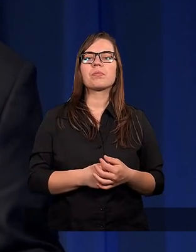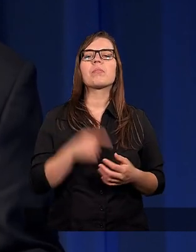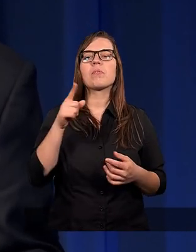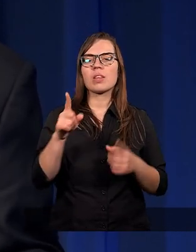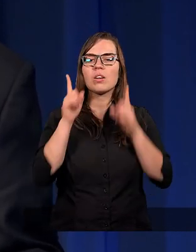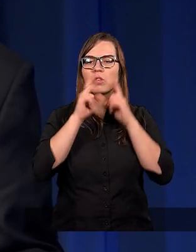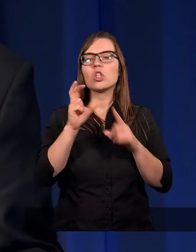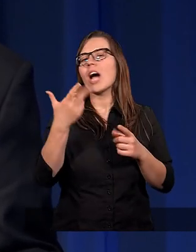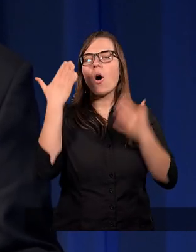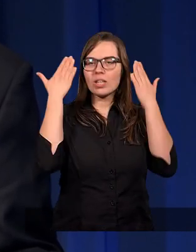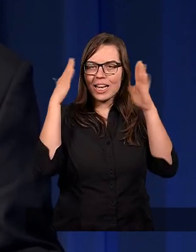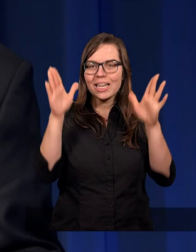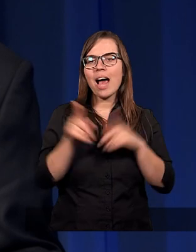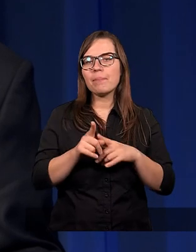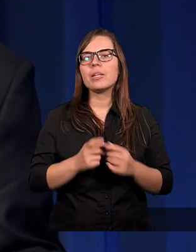Czekamy na coś, czego nie znamy.